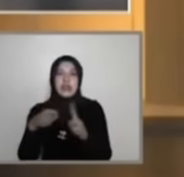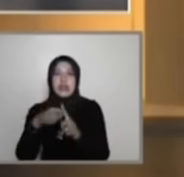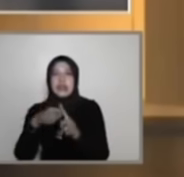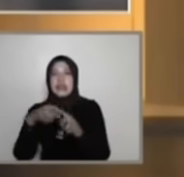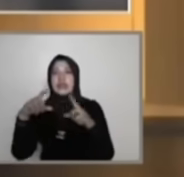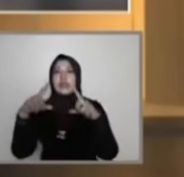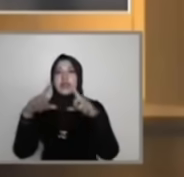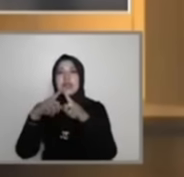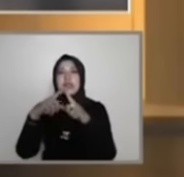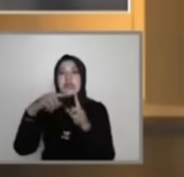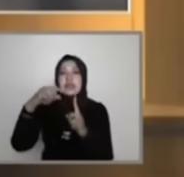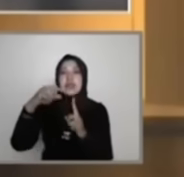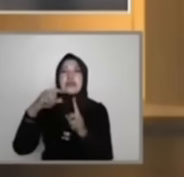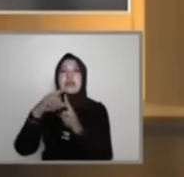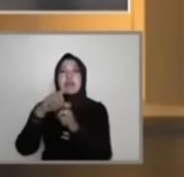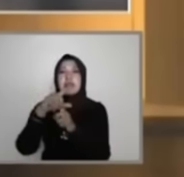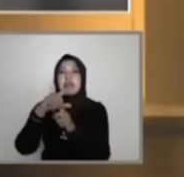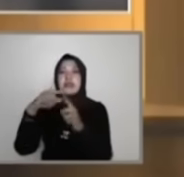Justru itu bagi saya